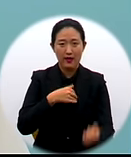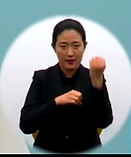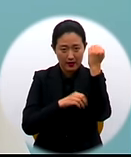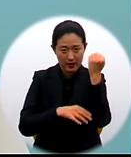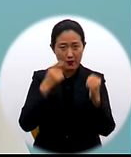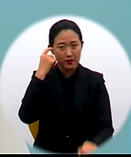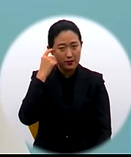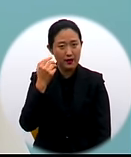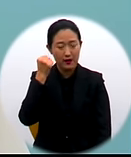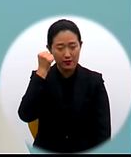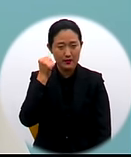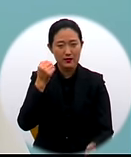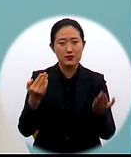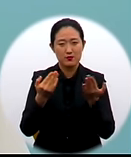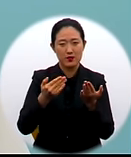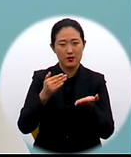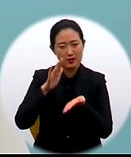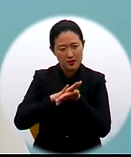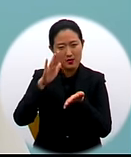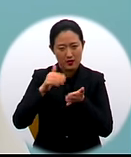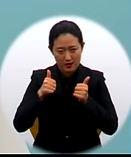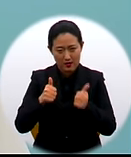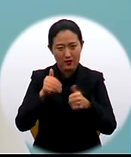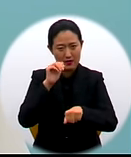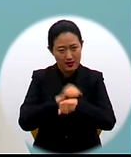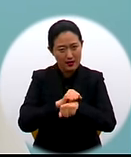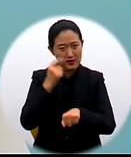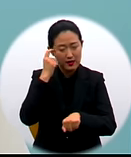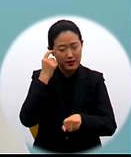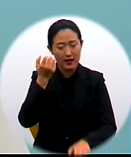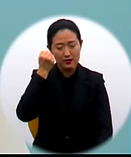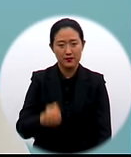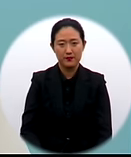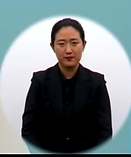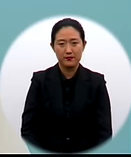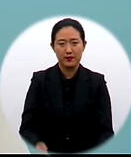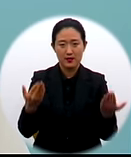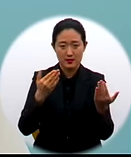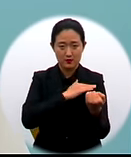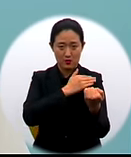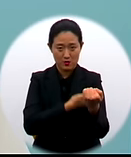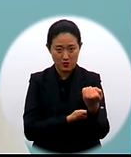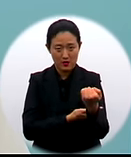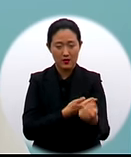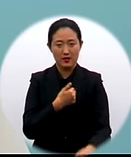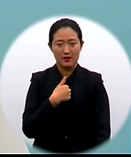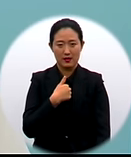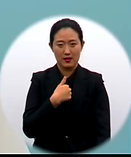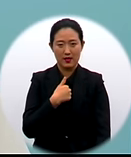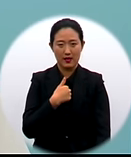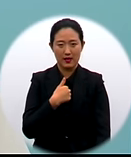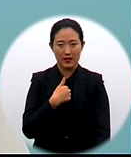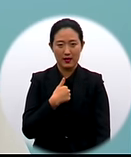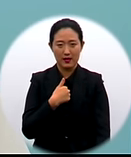때문에 구글 애널리틱스처럼 트래픽을 분석해 본 경험을 독학으로 가지고 있다면 우선 기본적인 개념도 알 거고